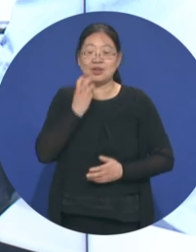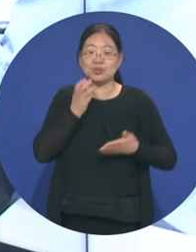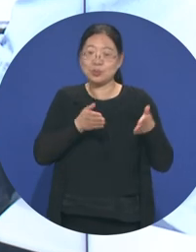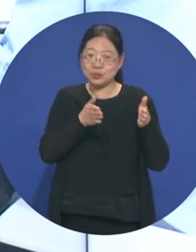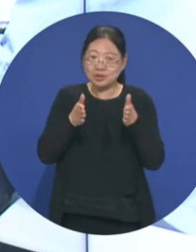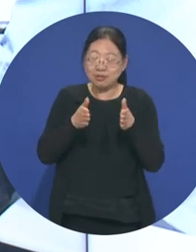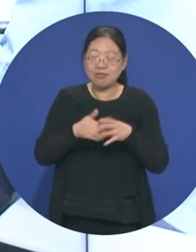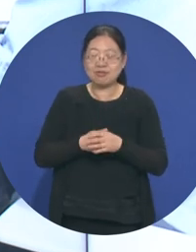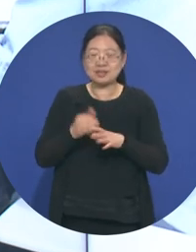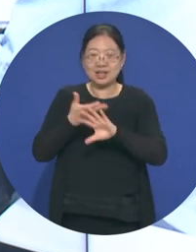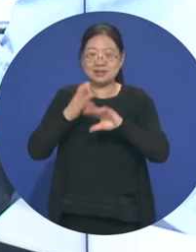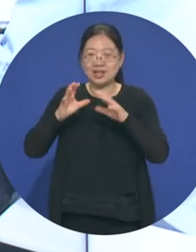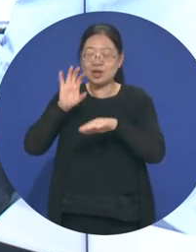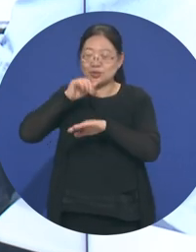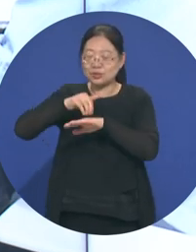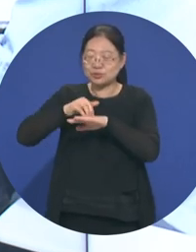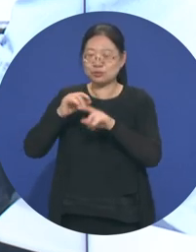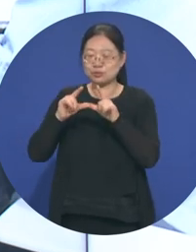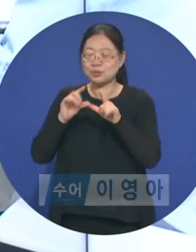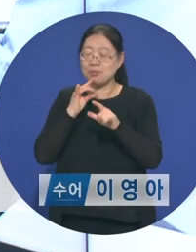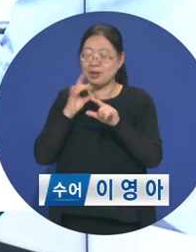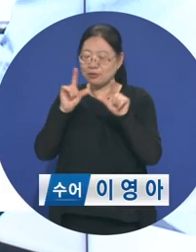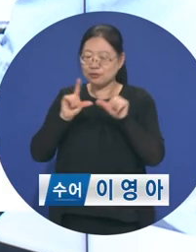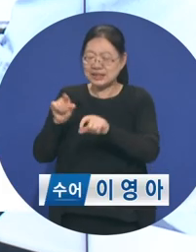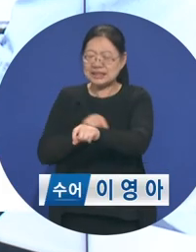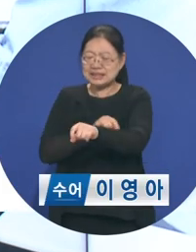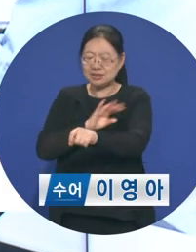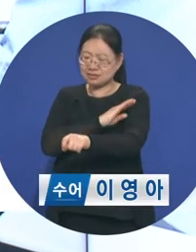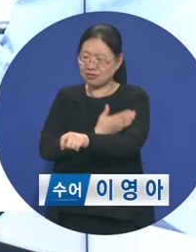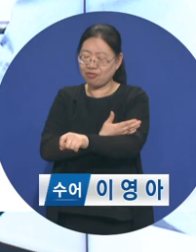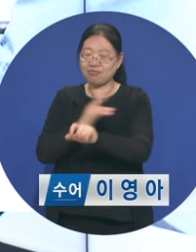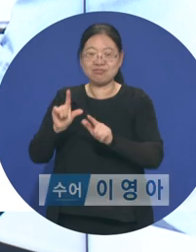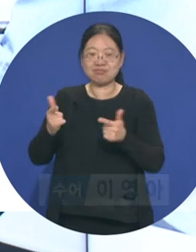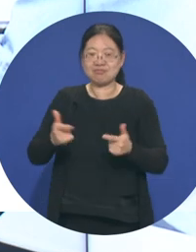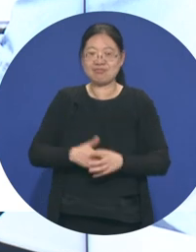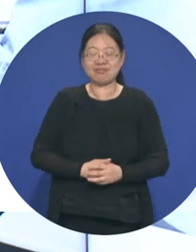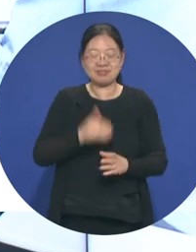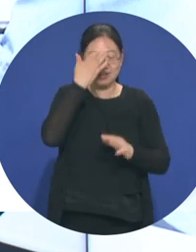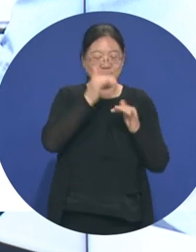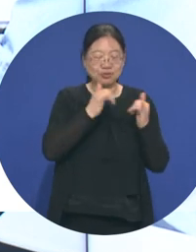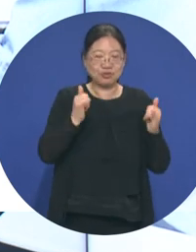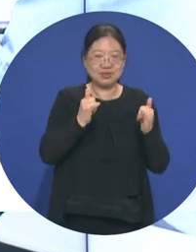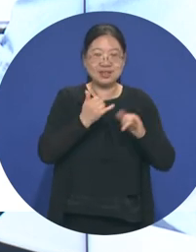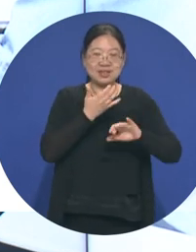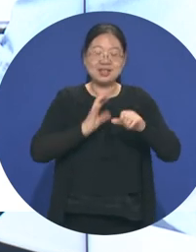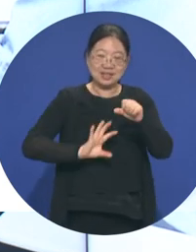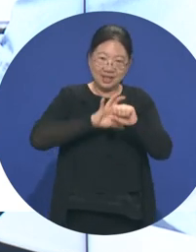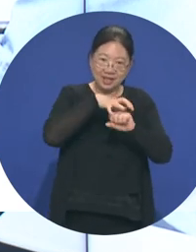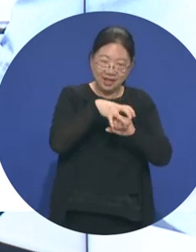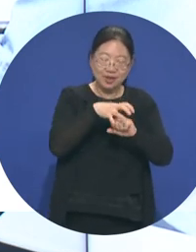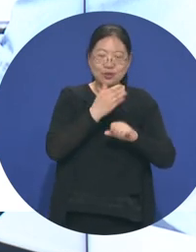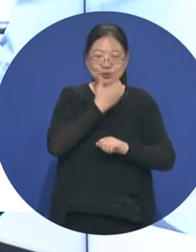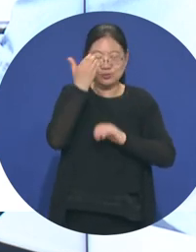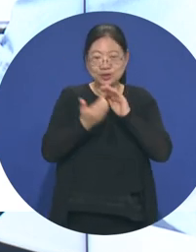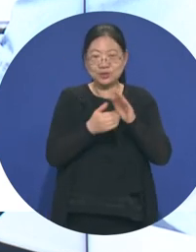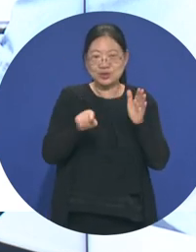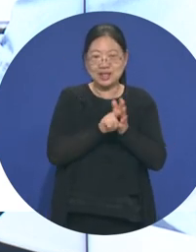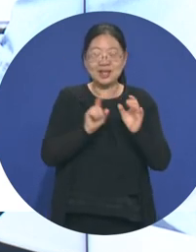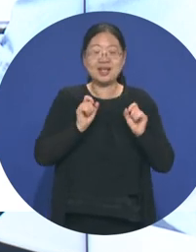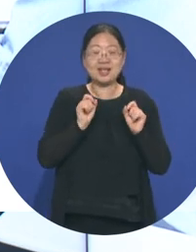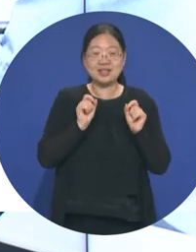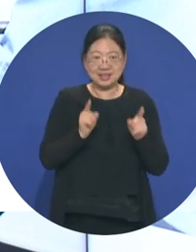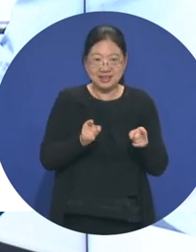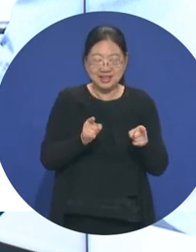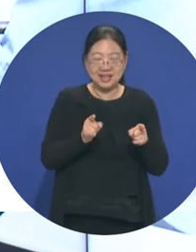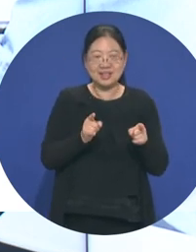경도에서 만큼은 해외 연수가 일부만 누릴 수 있는 특권이 아닙니다 청년들이 국경을 넘어 꿈을 룰 수 있도록 기회 사다를